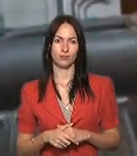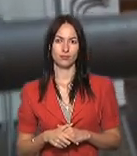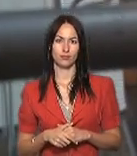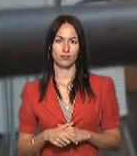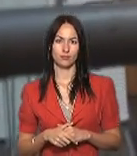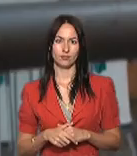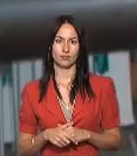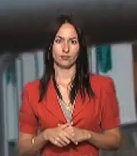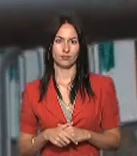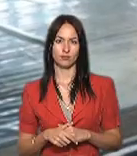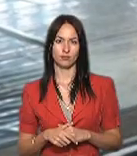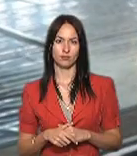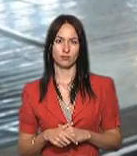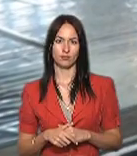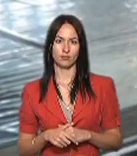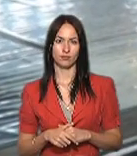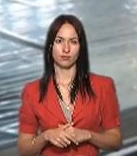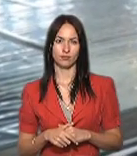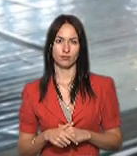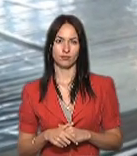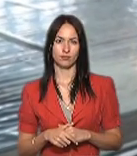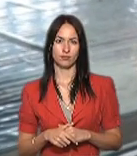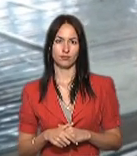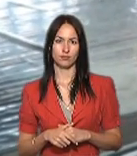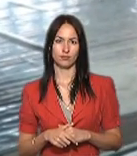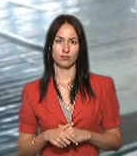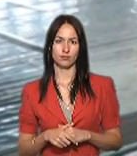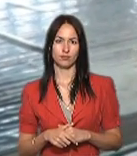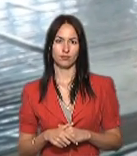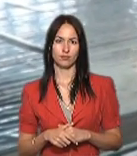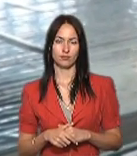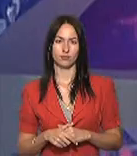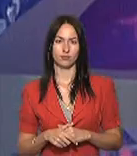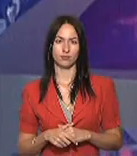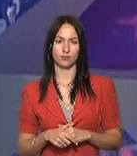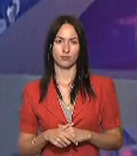Світлана Стеценко, Костянтин Ликов та Антон Калита. Новини на Суспільному. Харків.